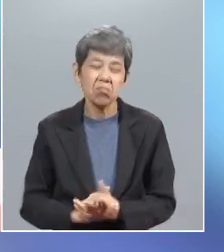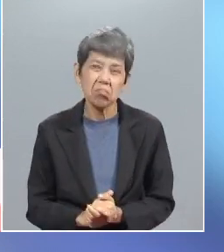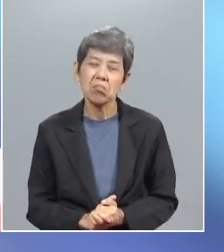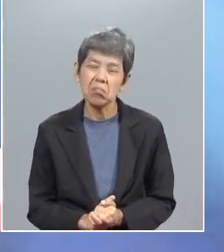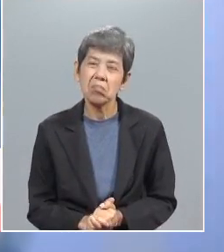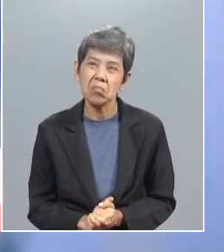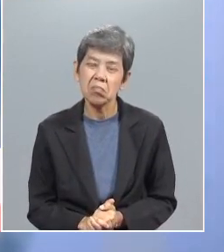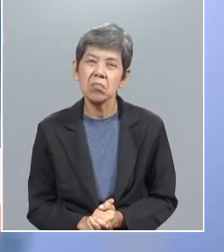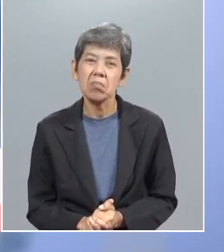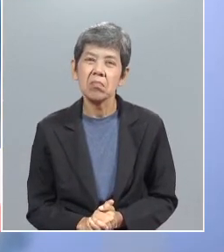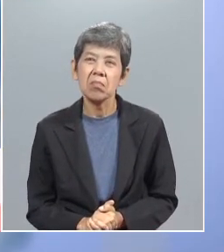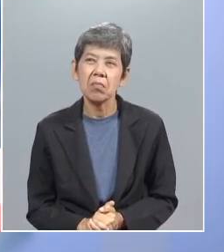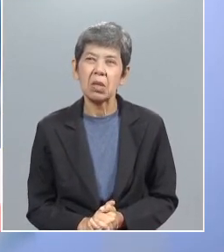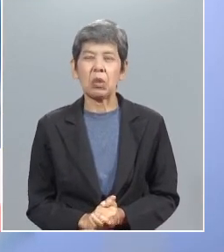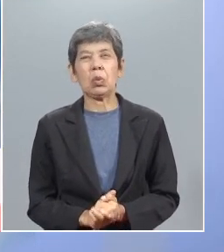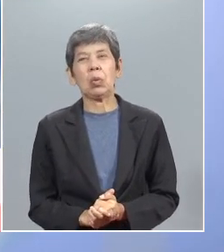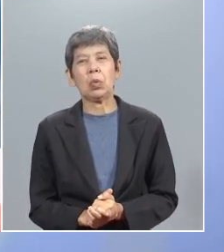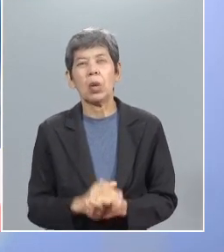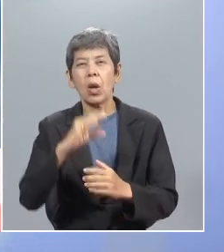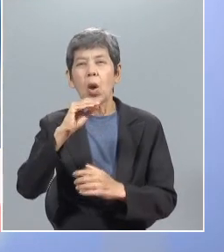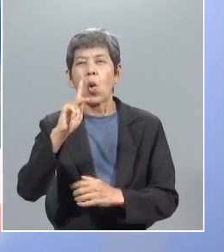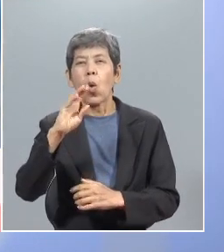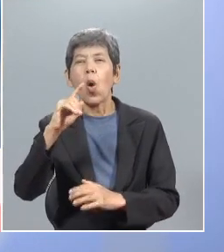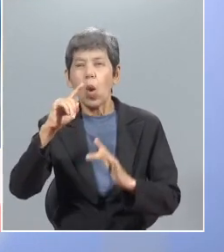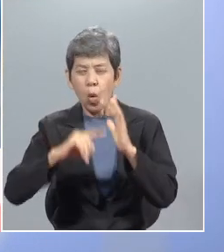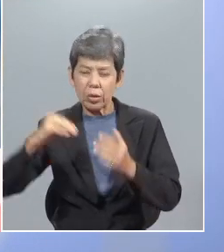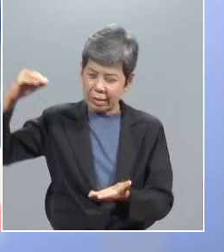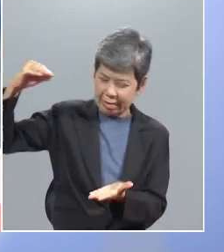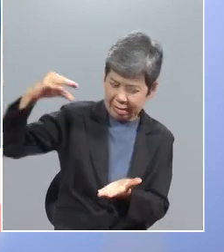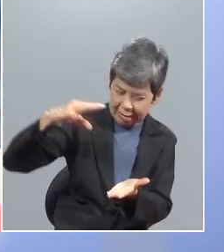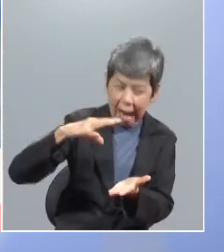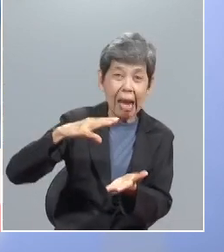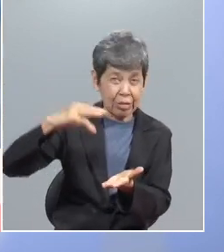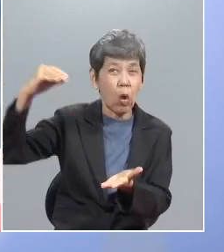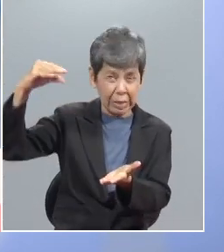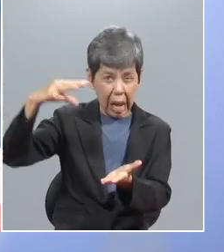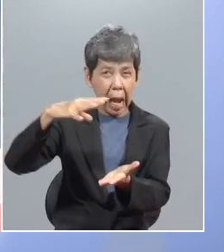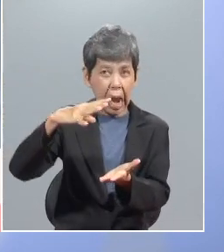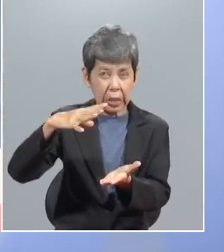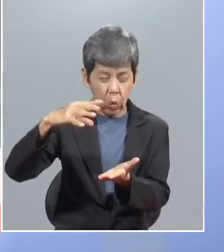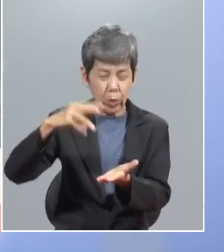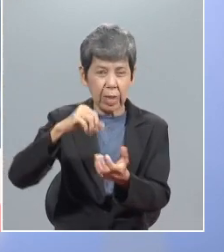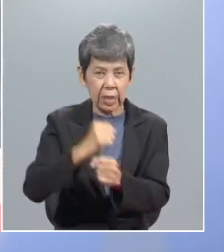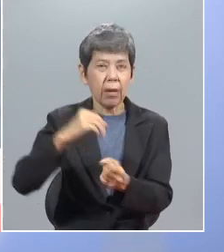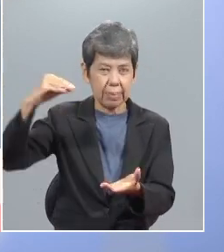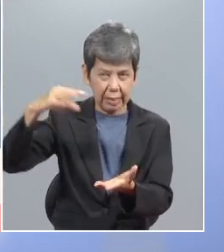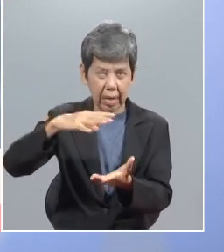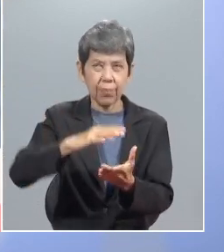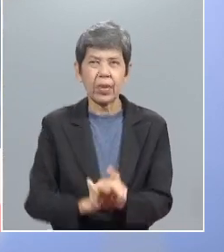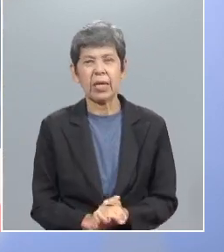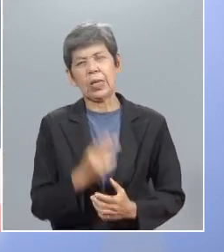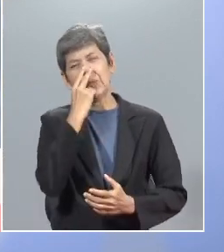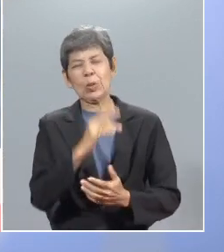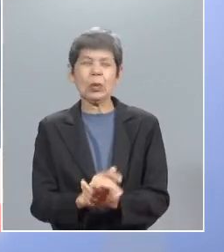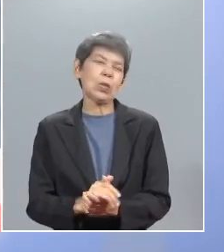เนี่ยนะครับข้างเป็นโกโก้ท์ 7ก็ต้องมาตากอีกถูกมั้ยคะต่อมาตาก็ผ่านกับวิธีใช่มะแม้แต่มัน